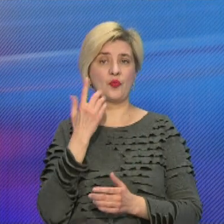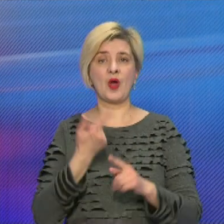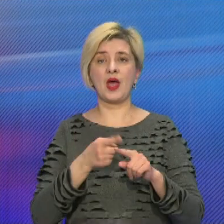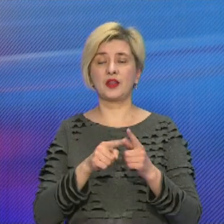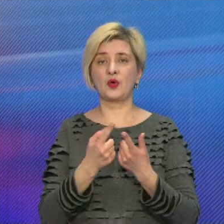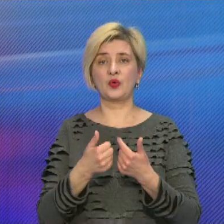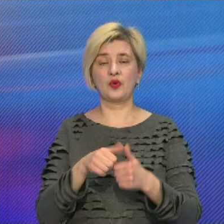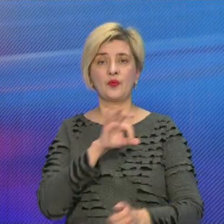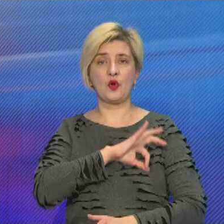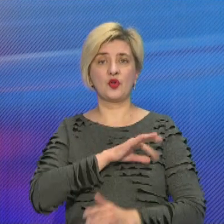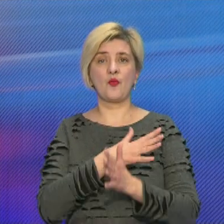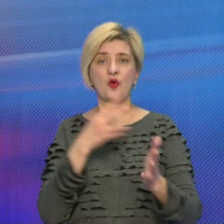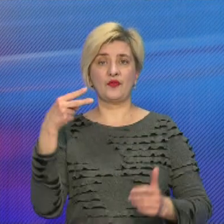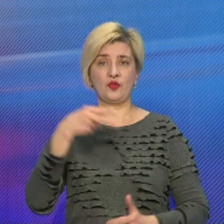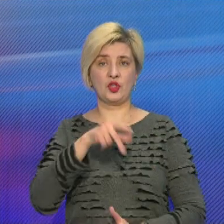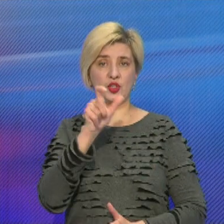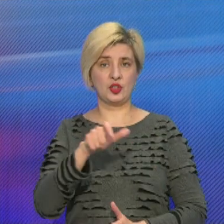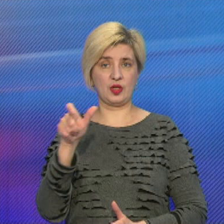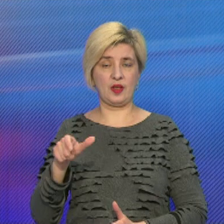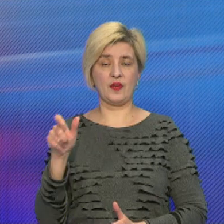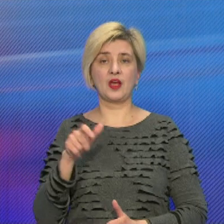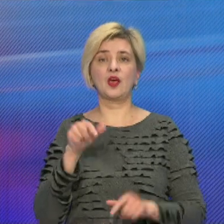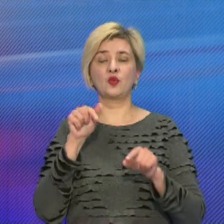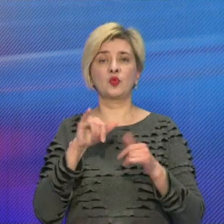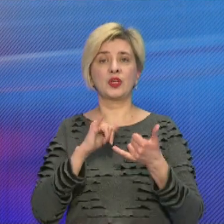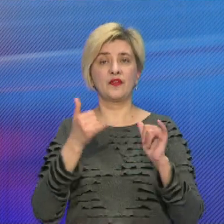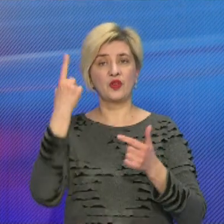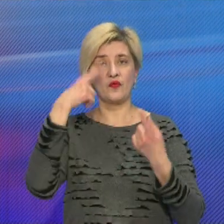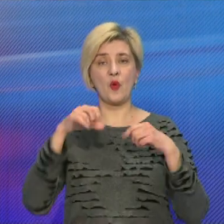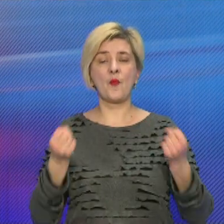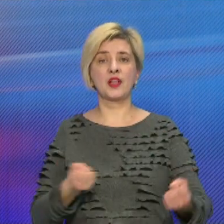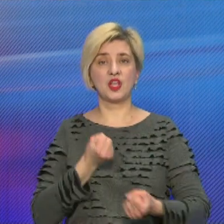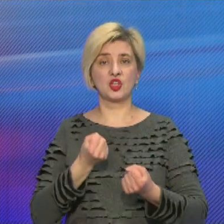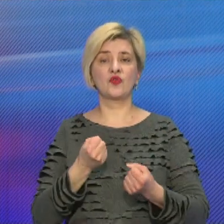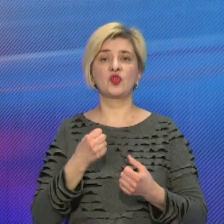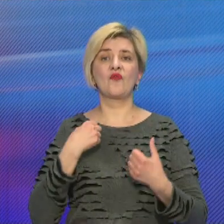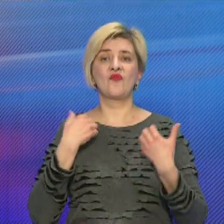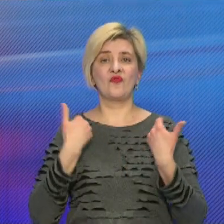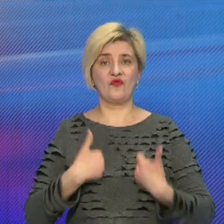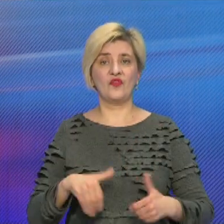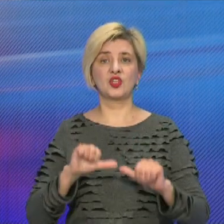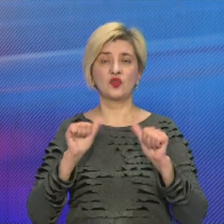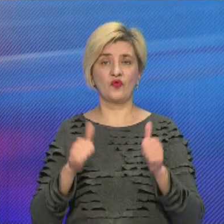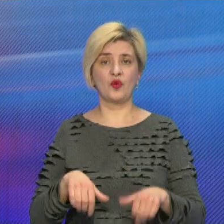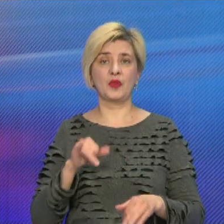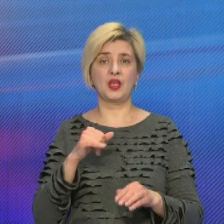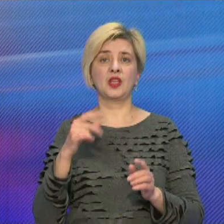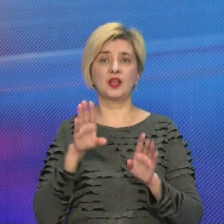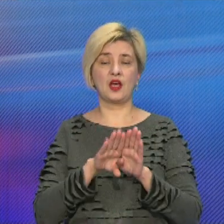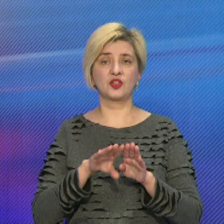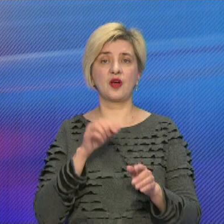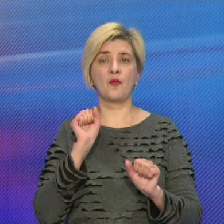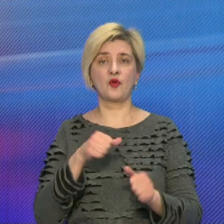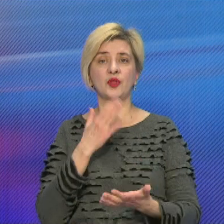свыше 2000 жихаров региона. Тут они развиваются творче, подтримливают физическую форму и, что важно для тех, кому 60+, могут иметь